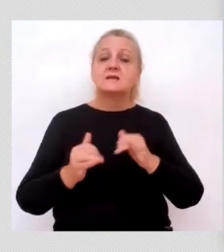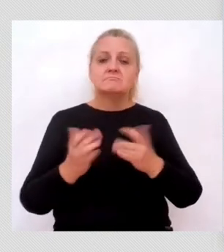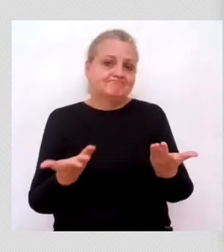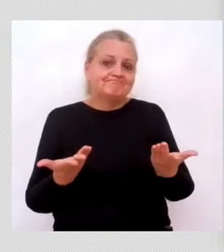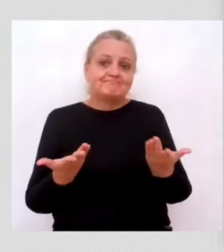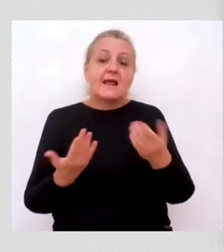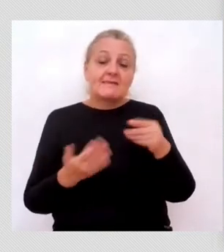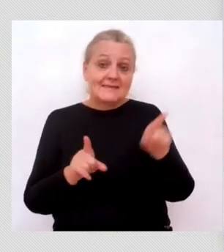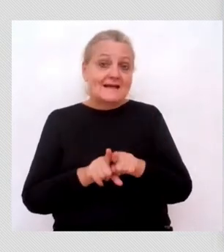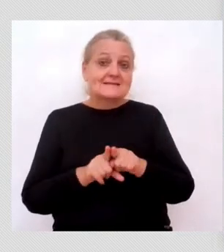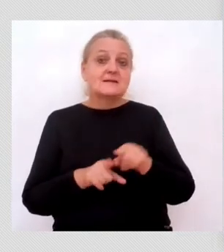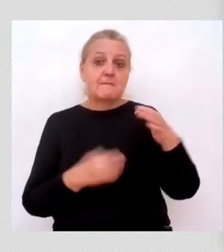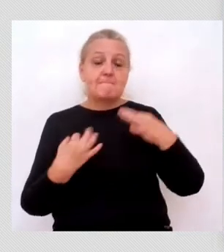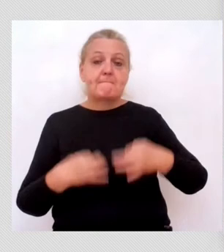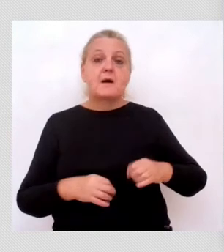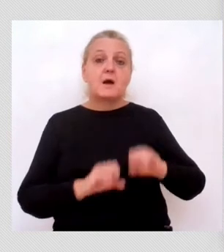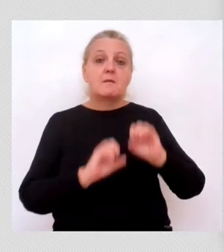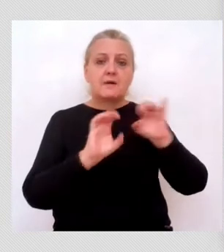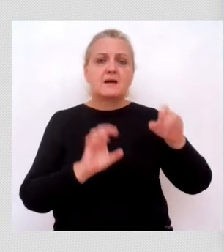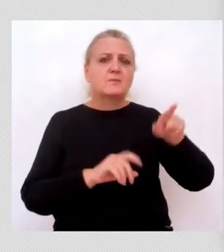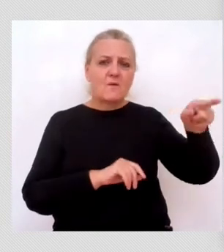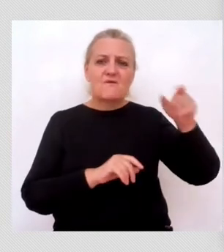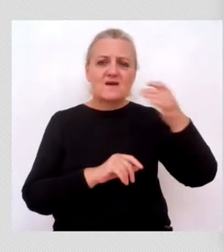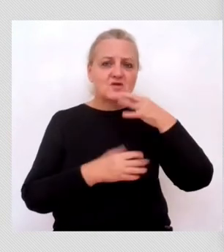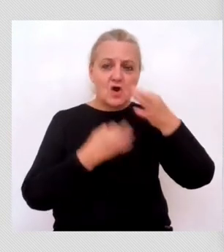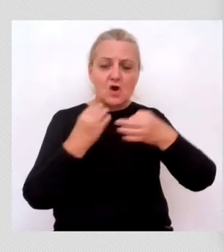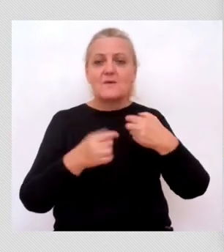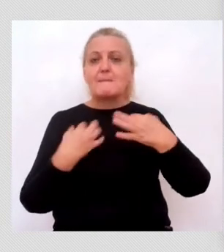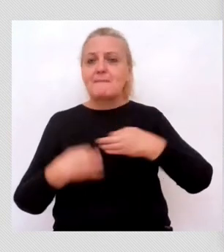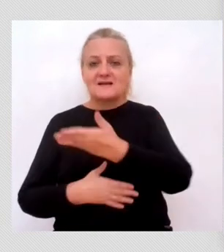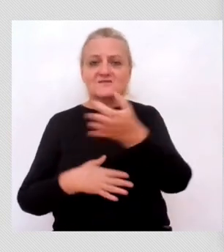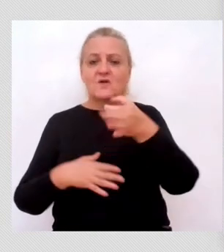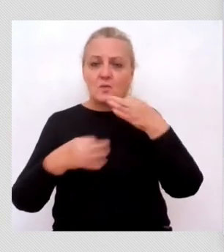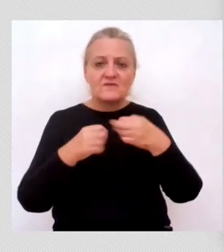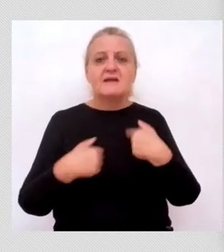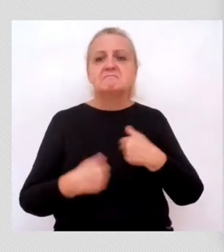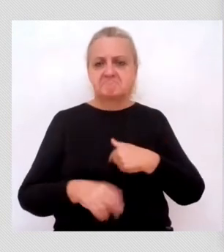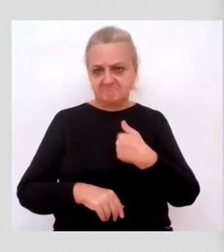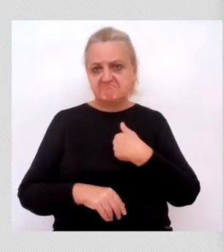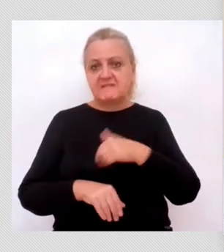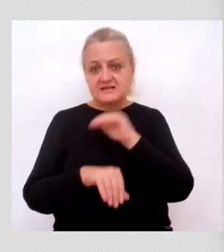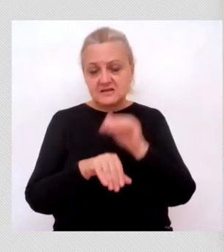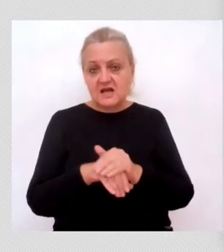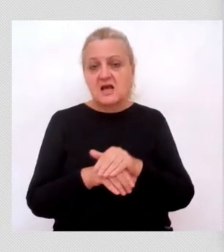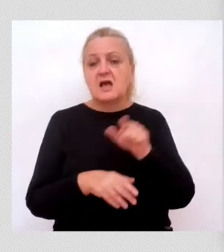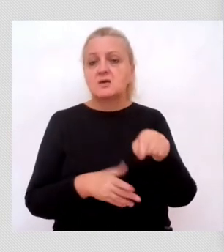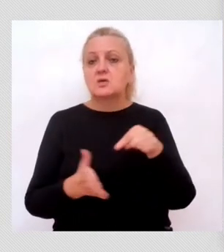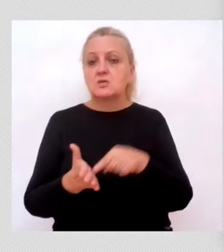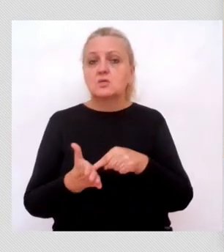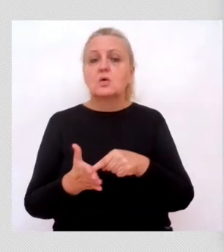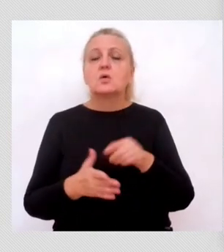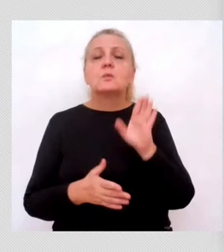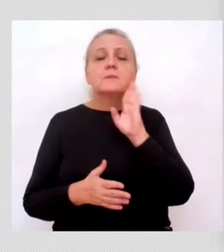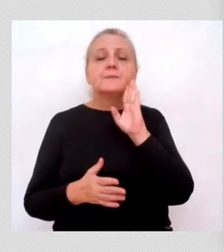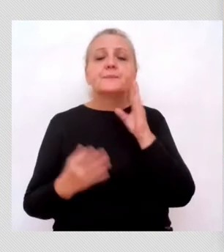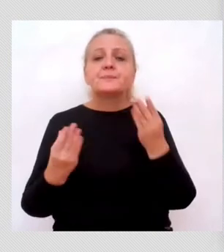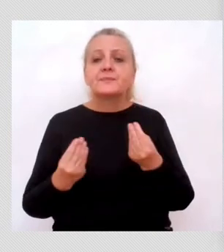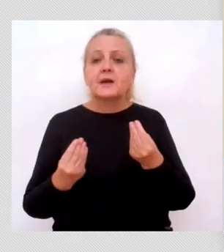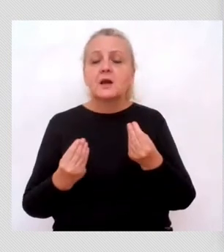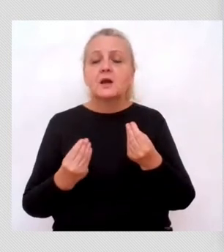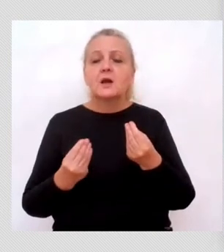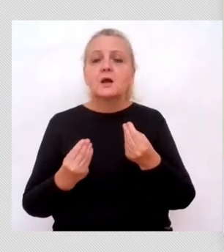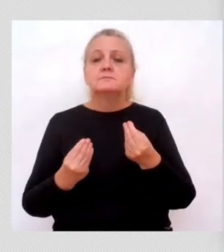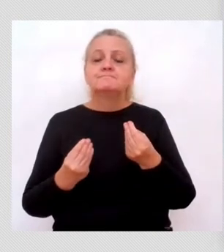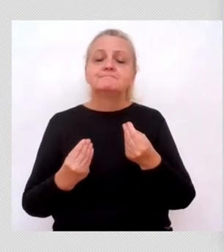tym, o czym pan profesor Uziębło i zresztą państwo też wspominaliście, czyli o tym braku